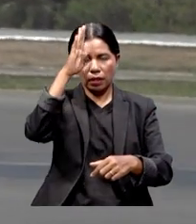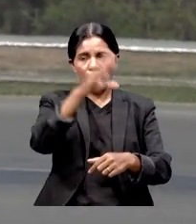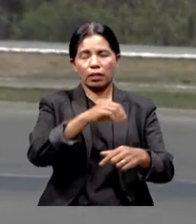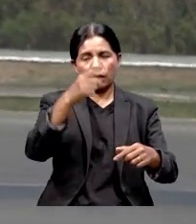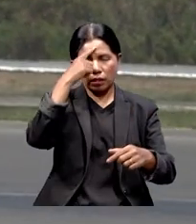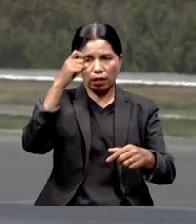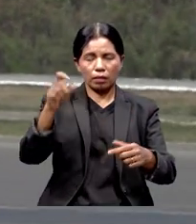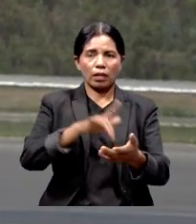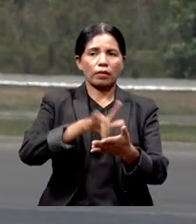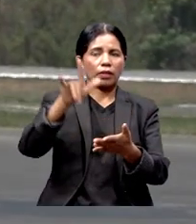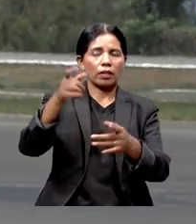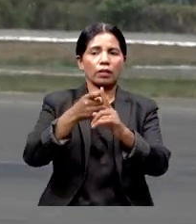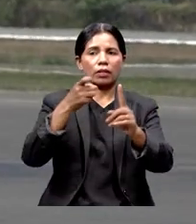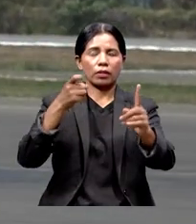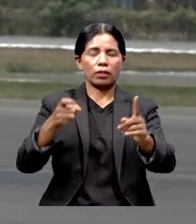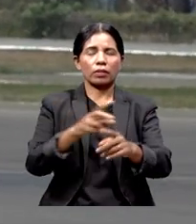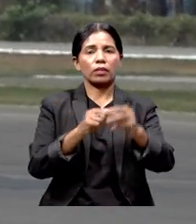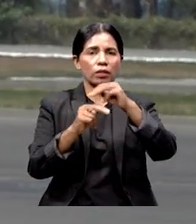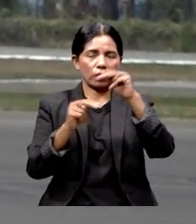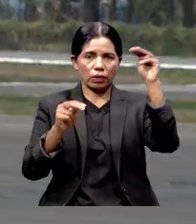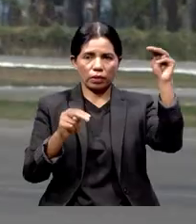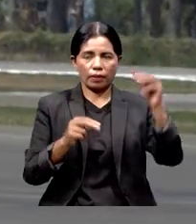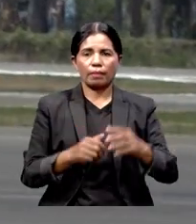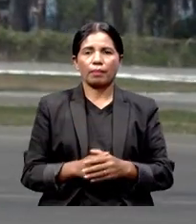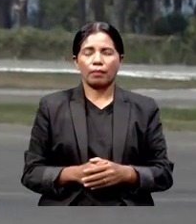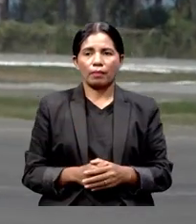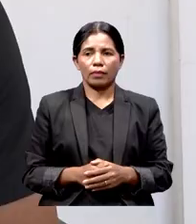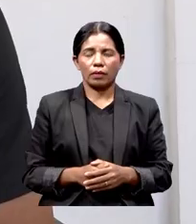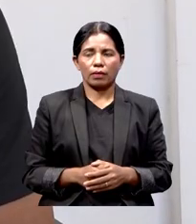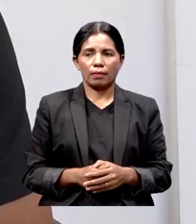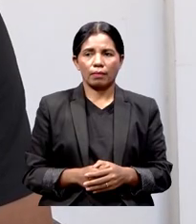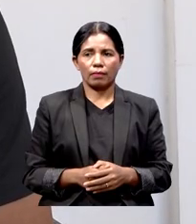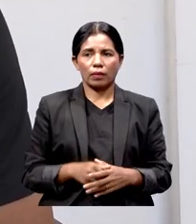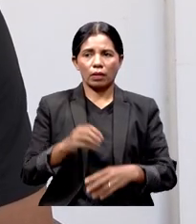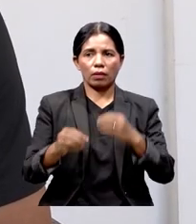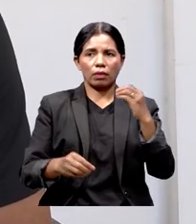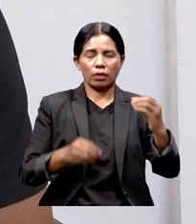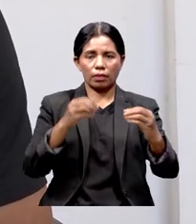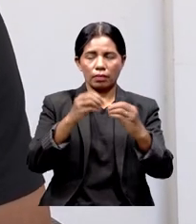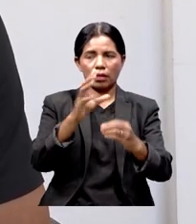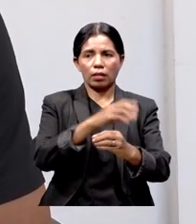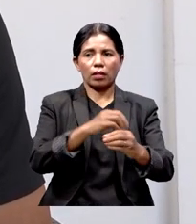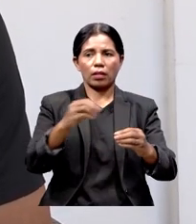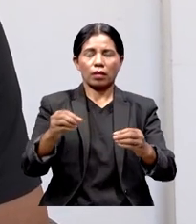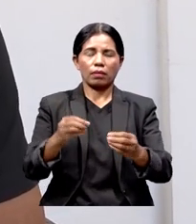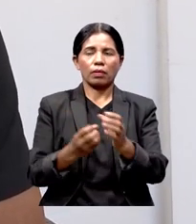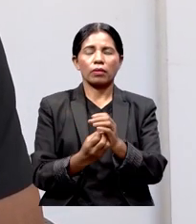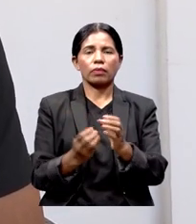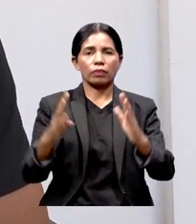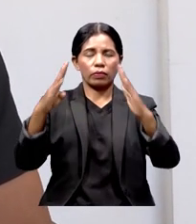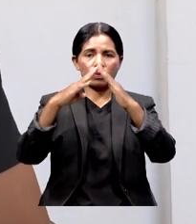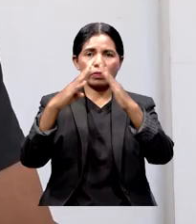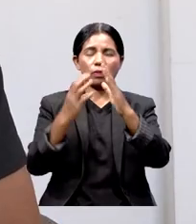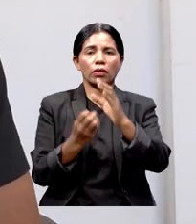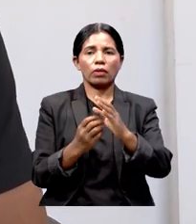avião Citylink li husi parte norte. Relaciono vulcano neve maka acontece e